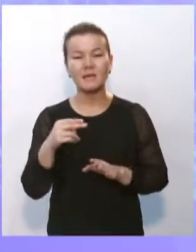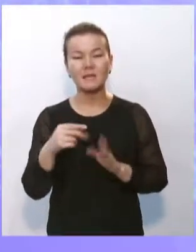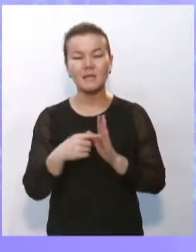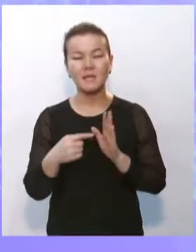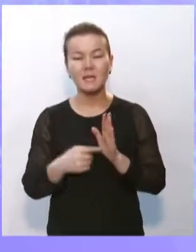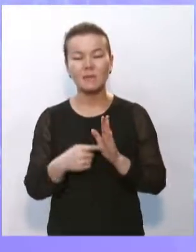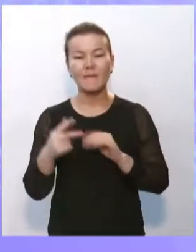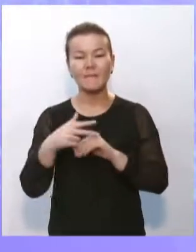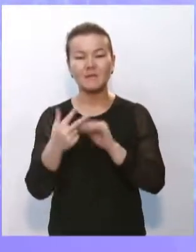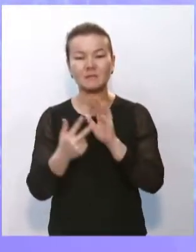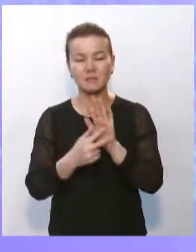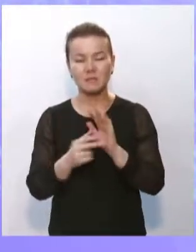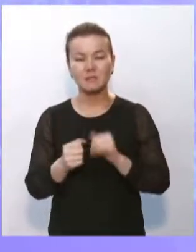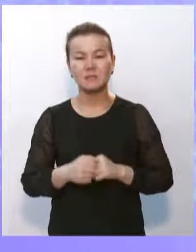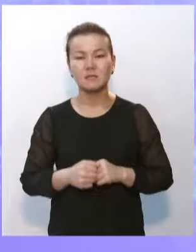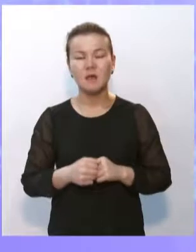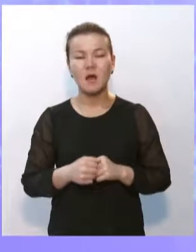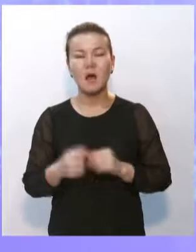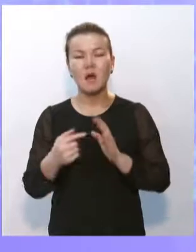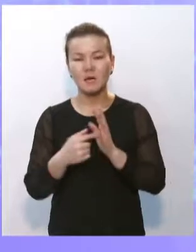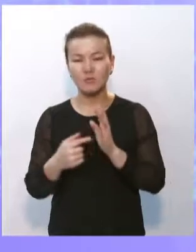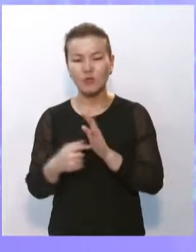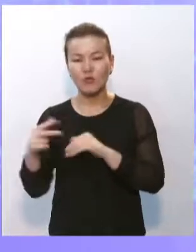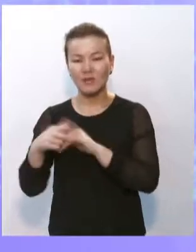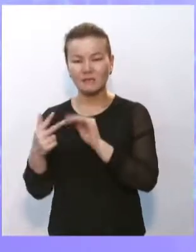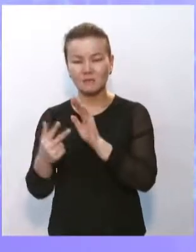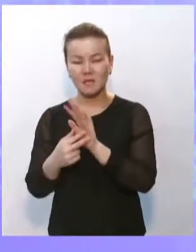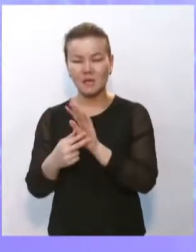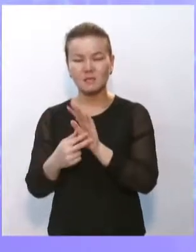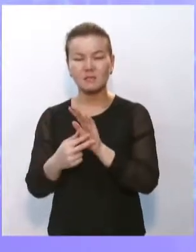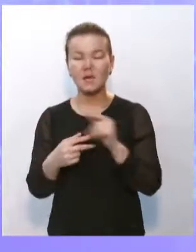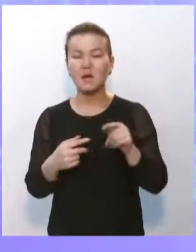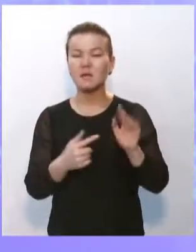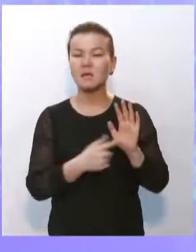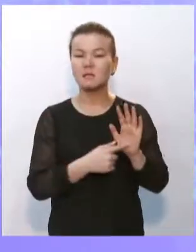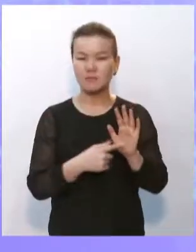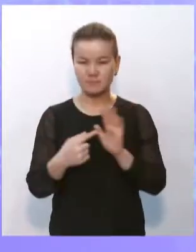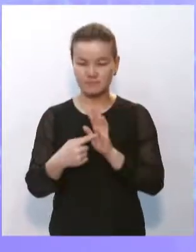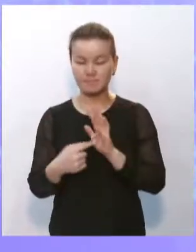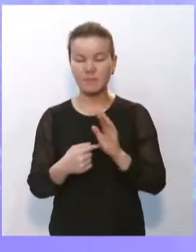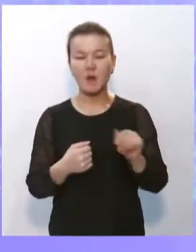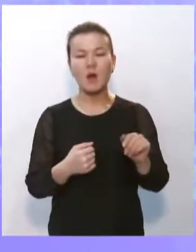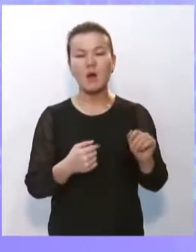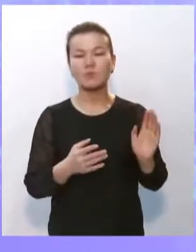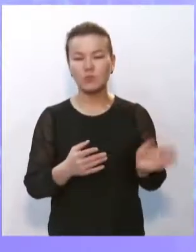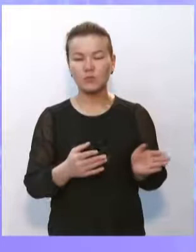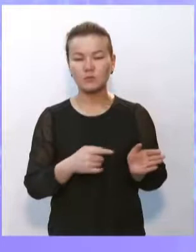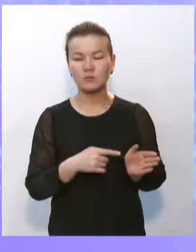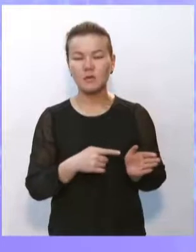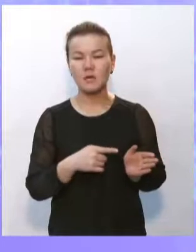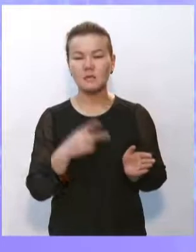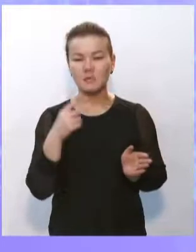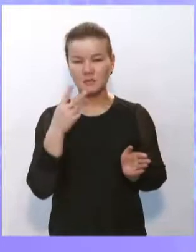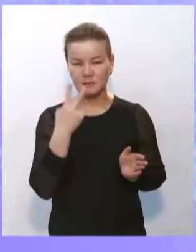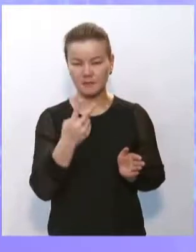18 разделю 18 на 7 получу две